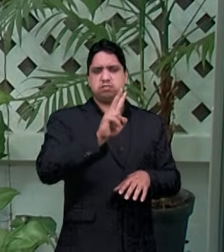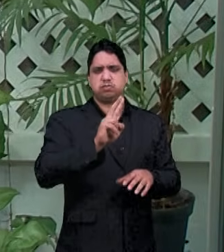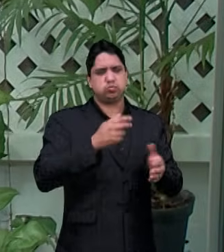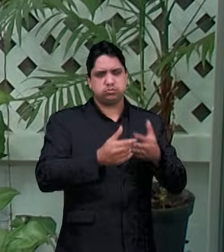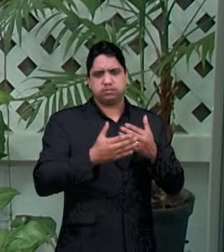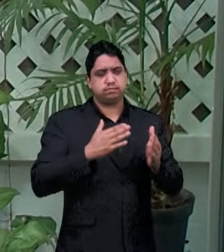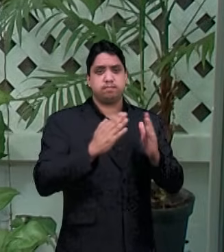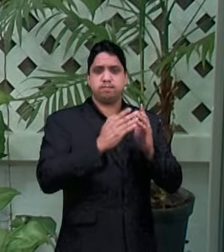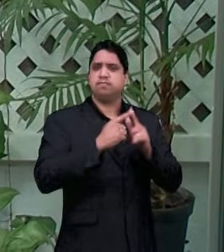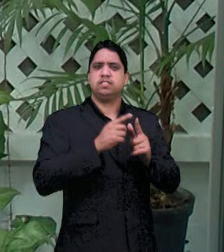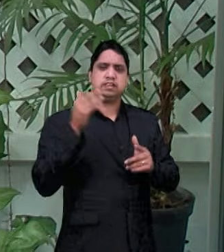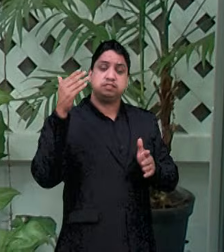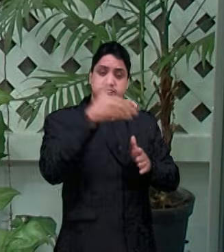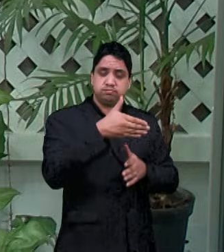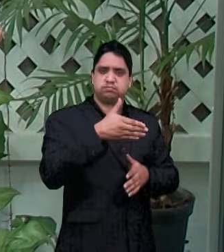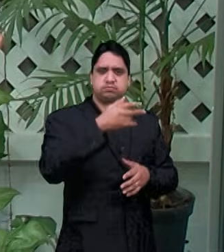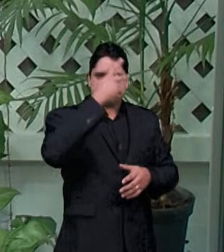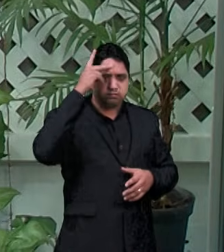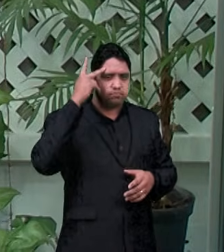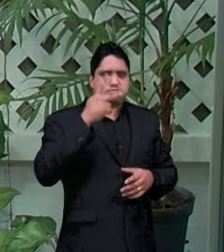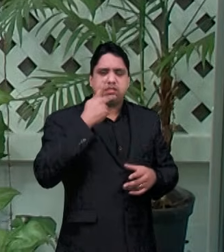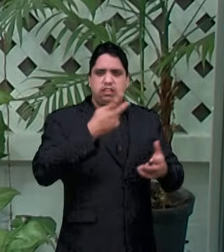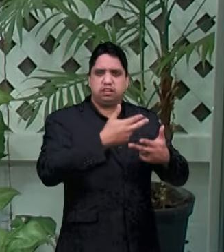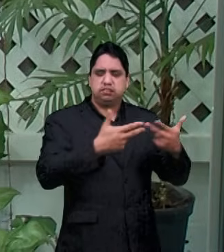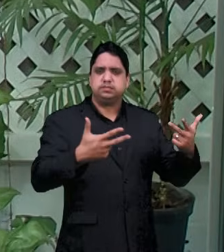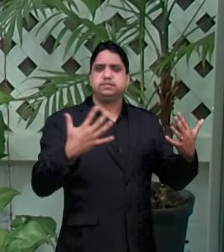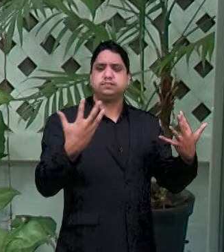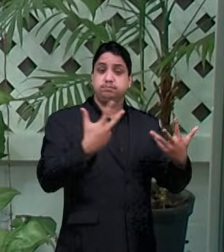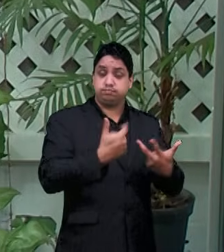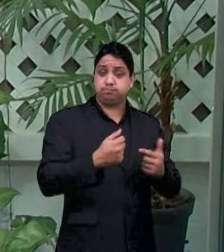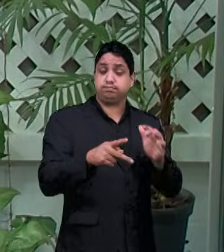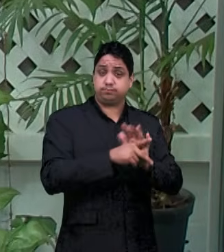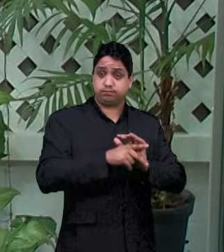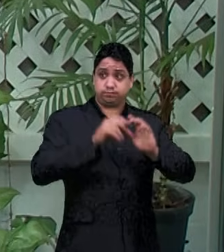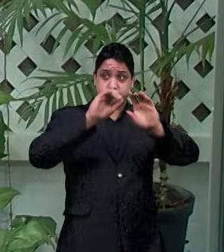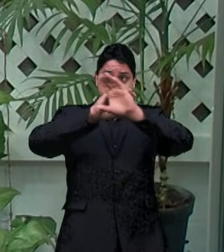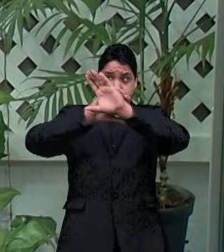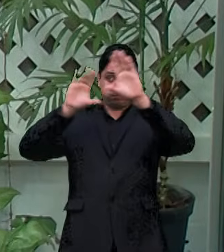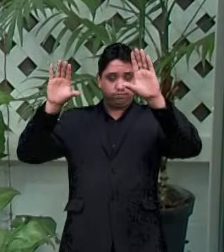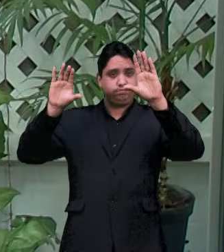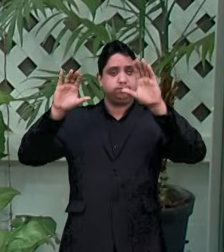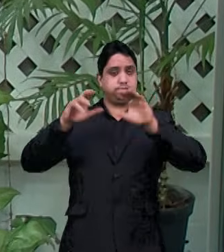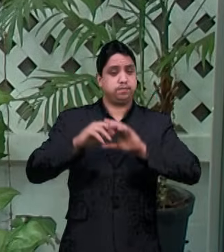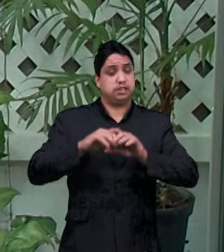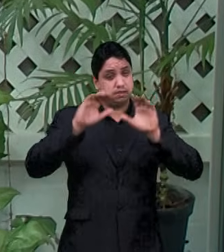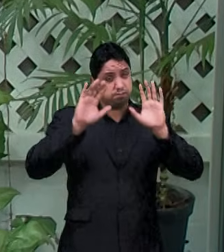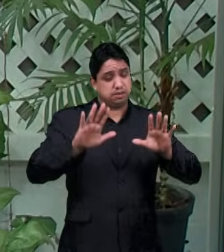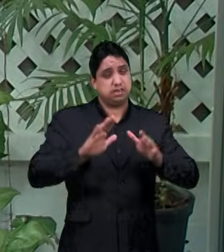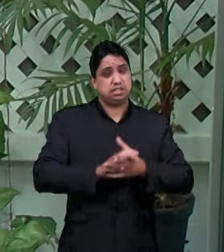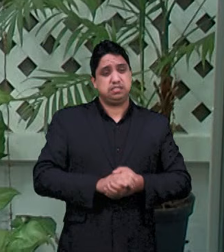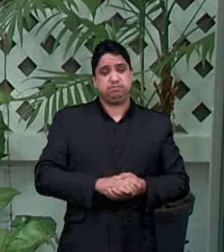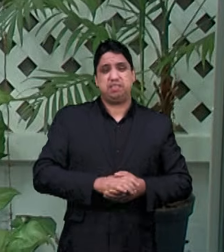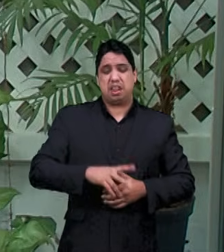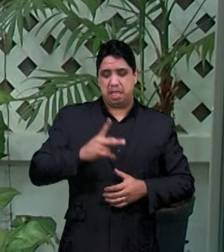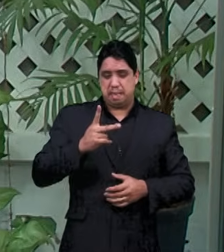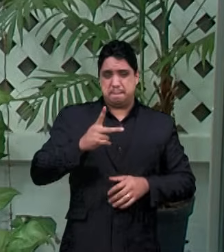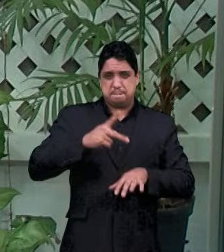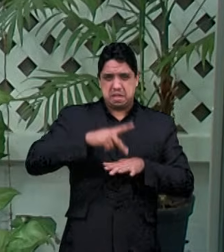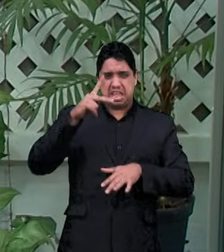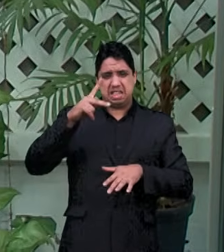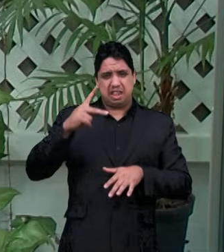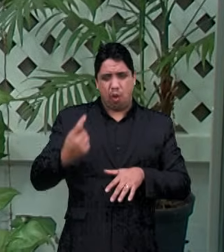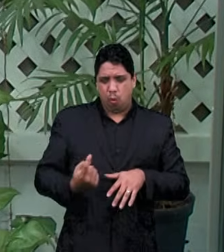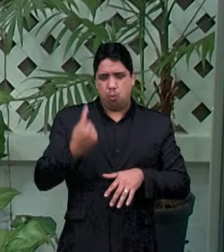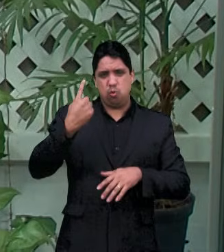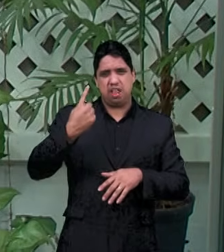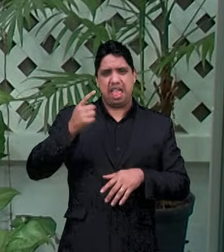du royaume, n'est-ce pas? Ça, c'est très bien. Mais la perle de grand prix, c'est celle